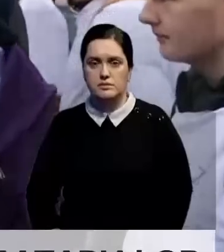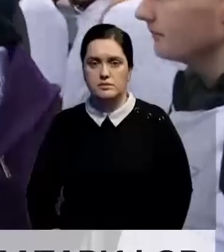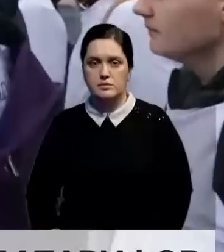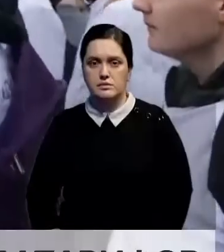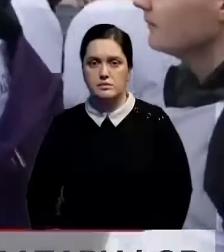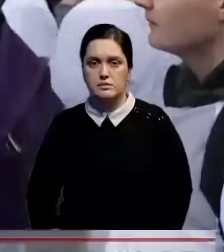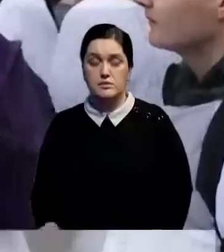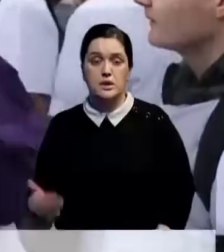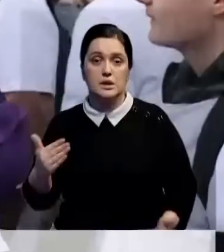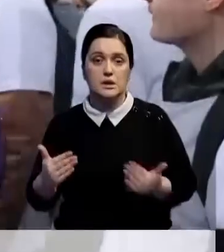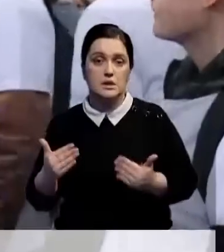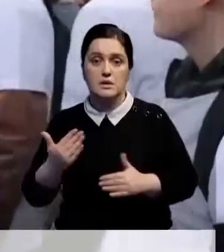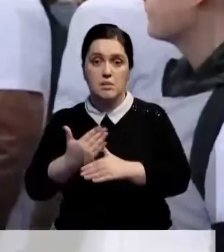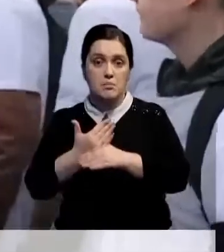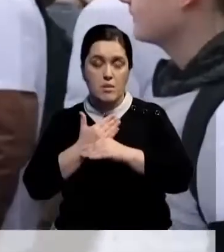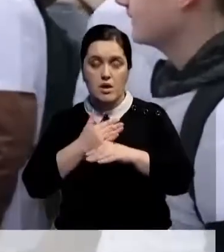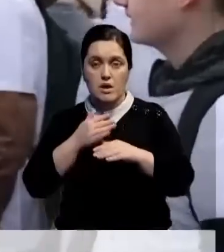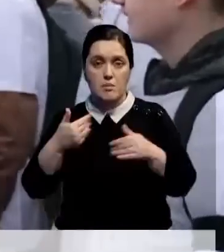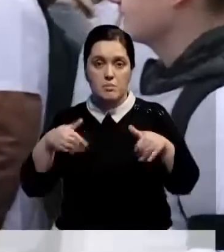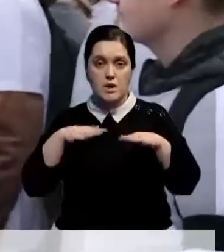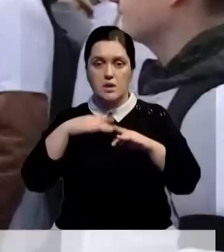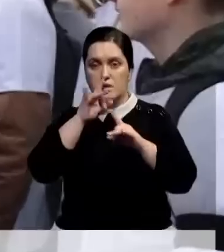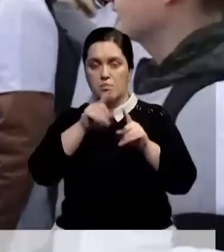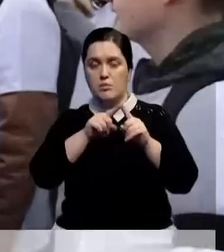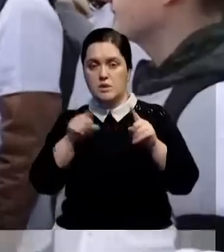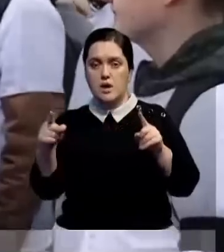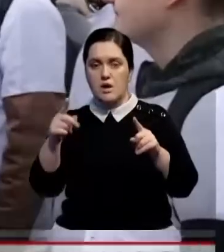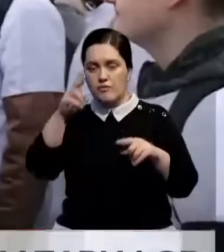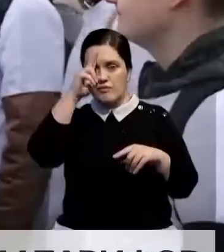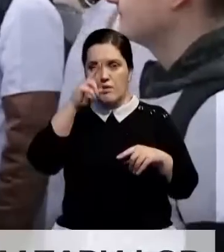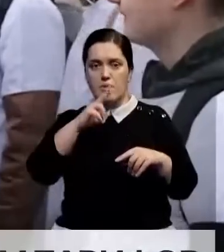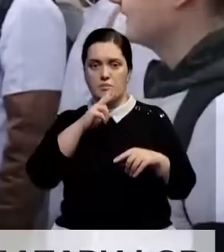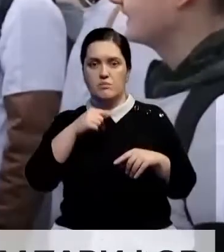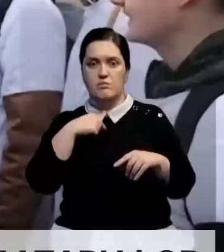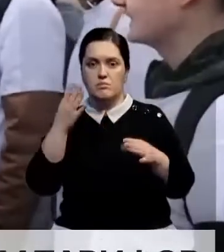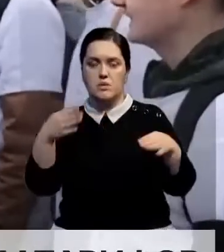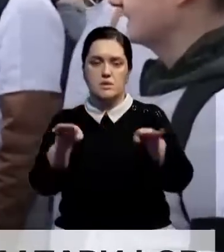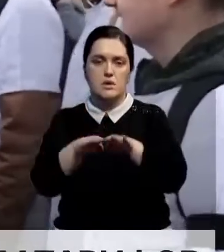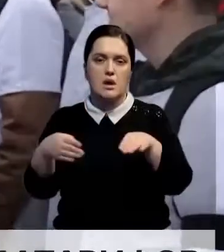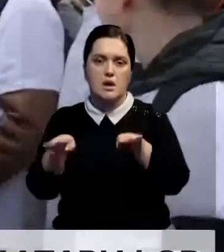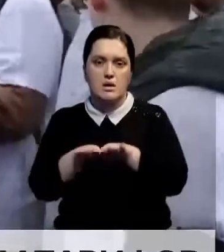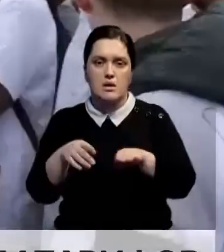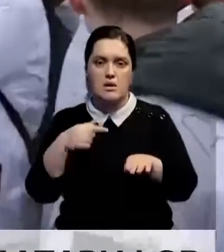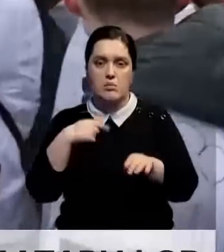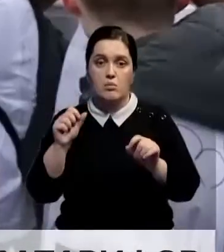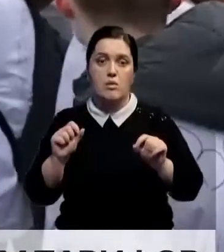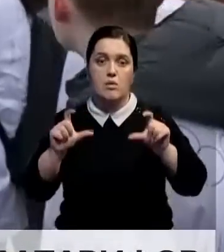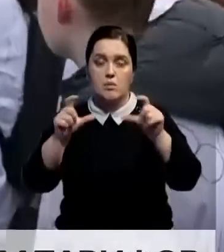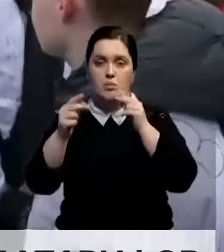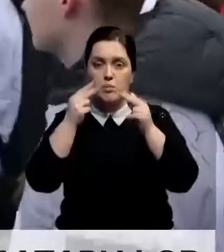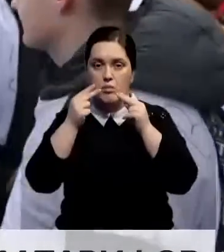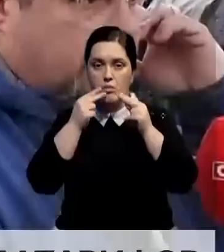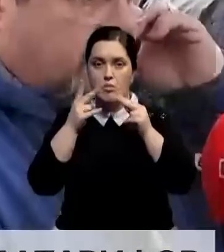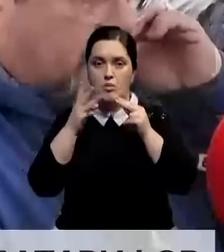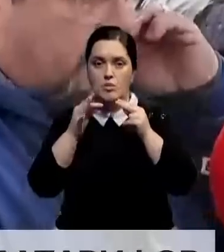Если на данный момент никакой помощи не будет предложено, то в течение 2 месяцев мы просто закроемся, потому что мы могли бы повысить цены, но не